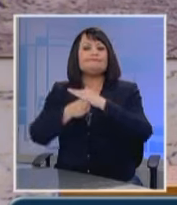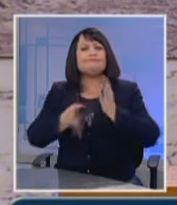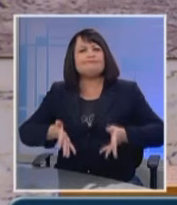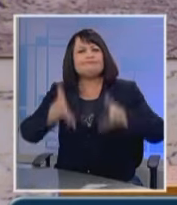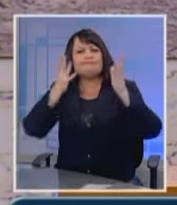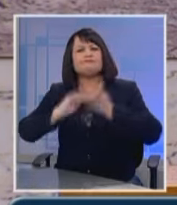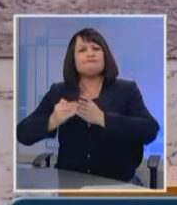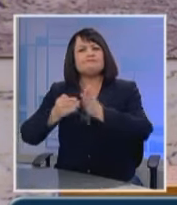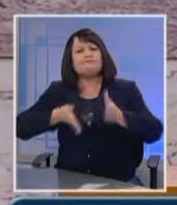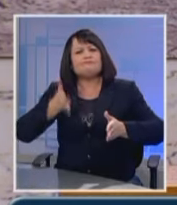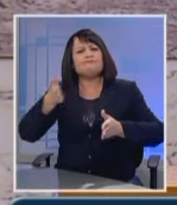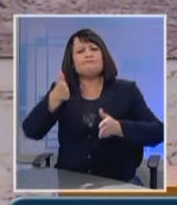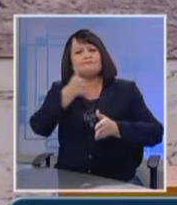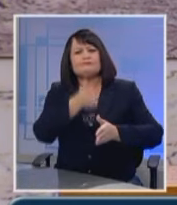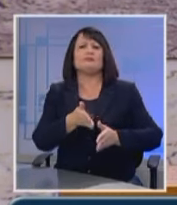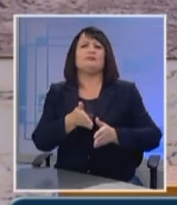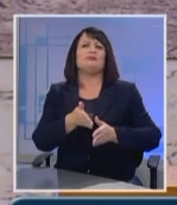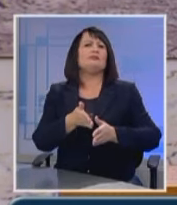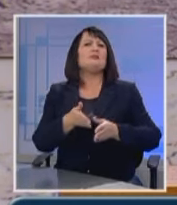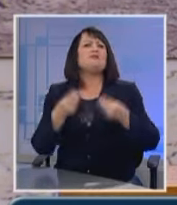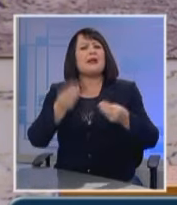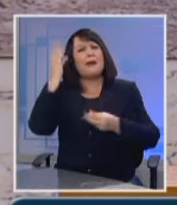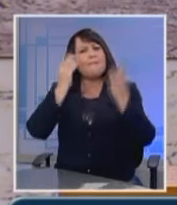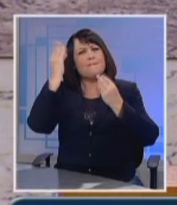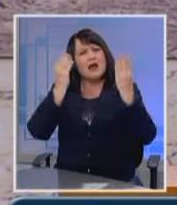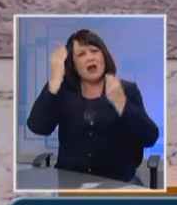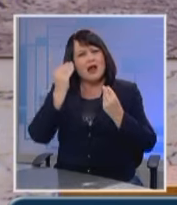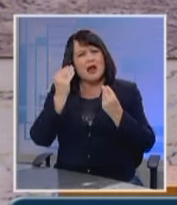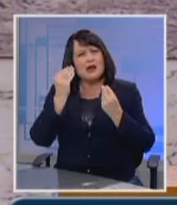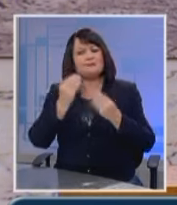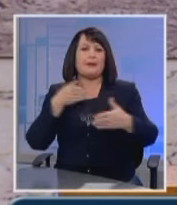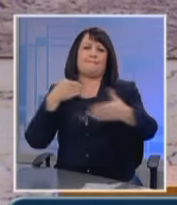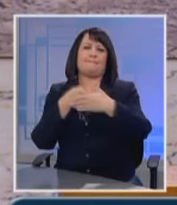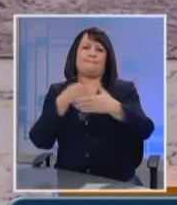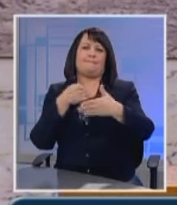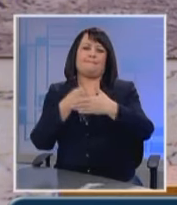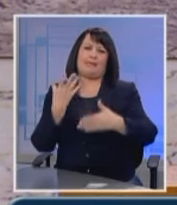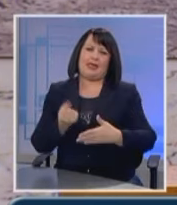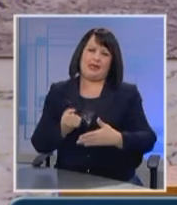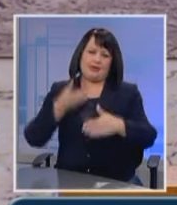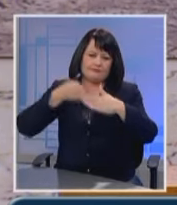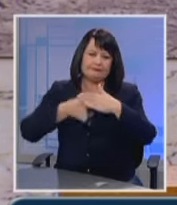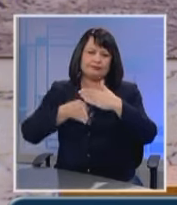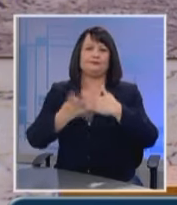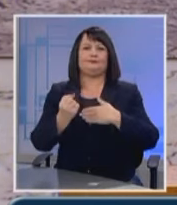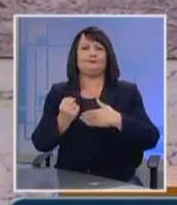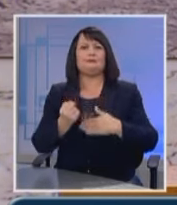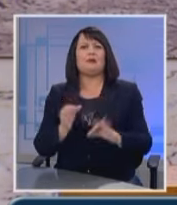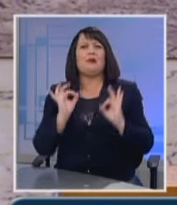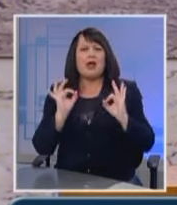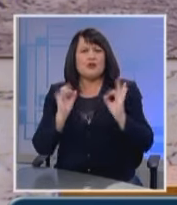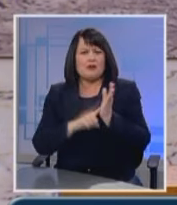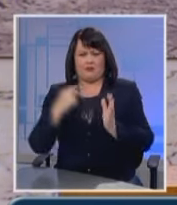σε υπηρεσίες, ακόμη και σε πνευματικά αγαθά, είναι στρωμένη με εμπόδια. Η αυτονόητη πρόσβαση σε